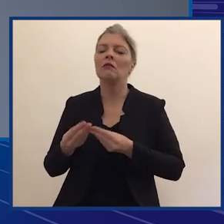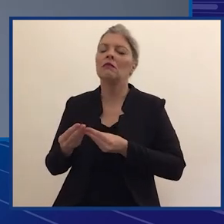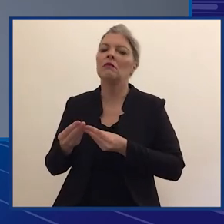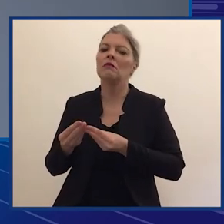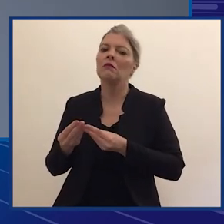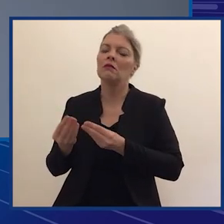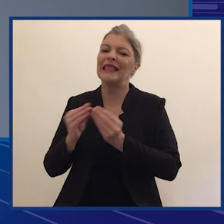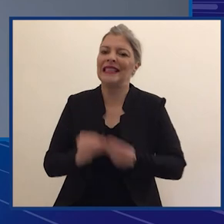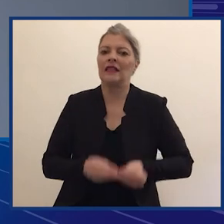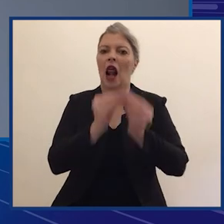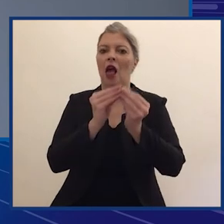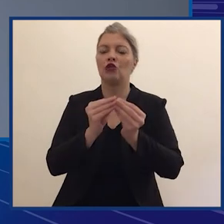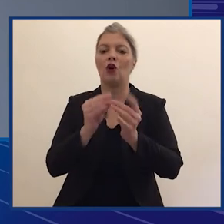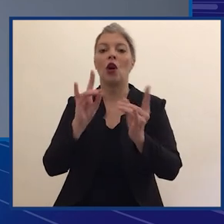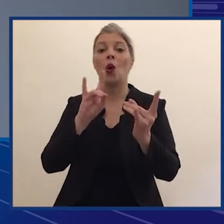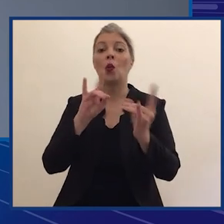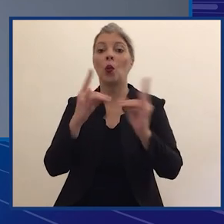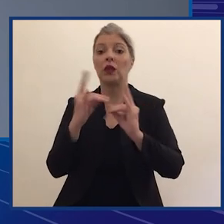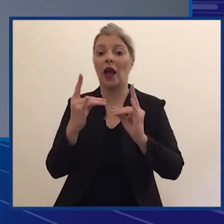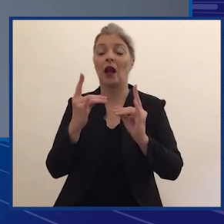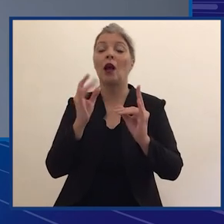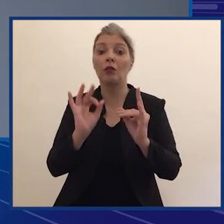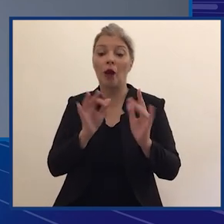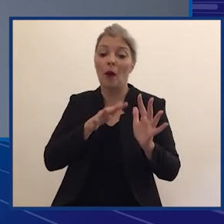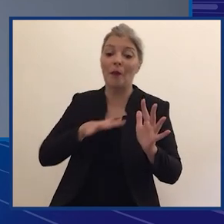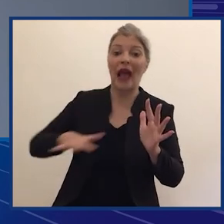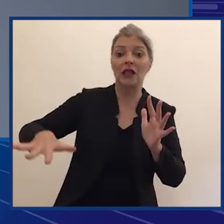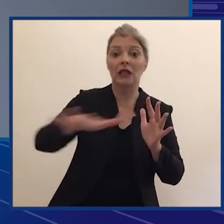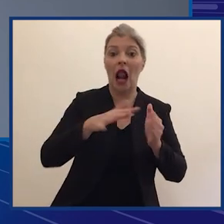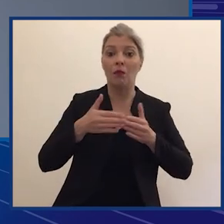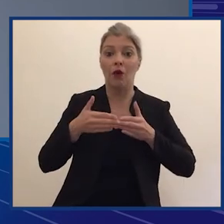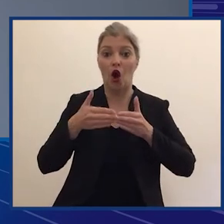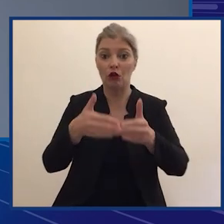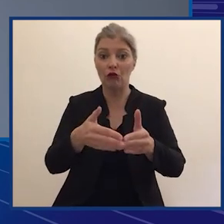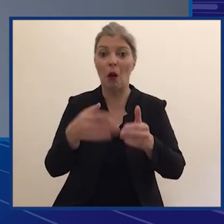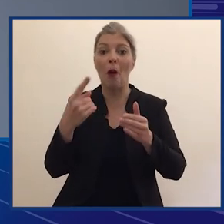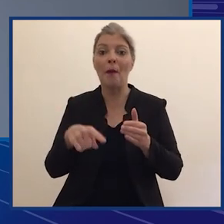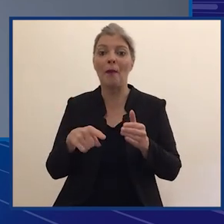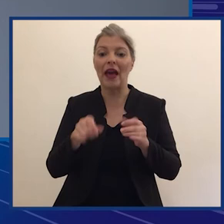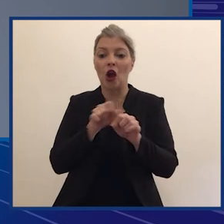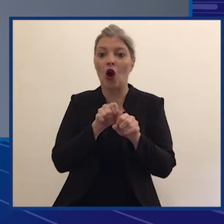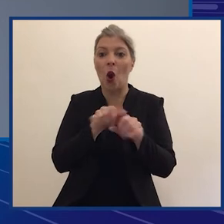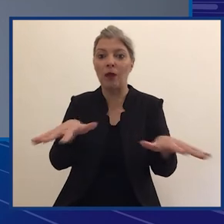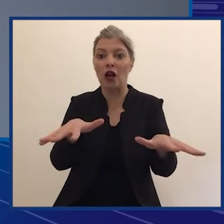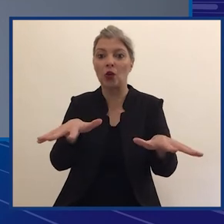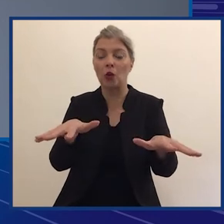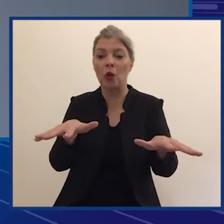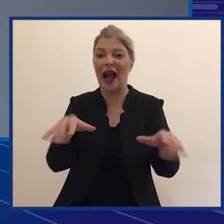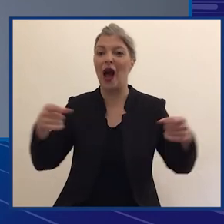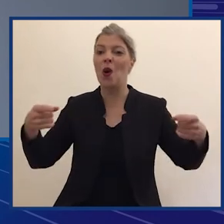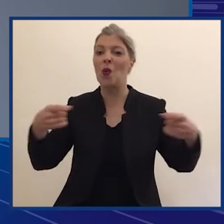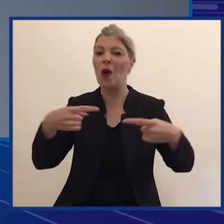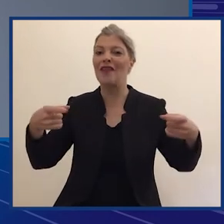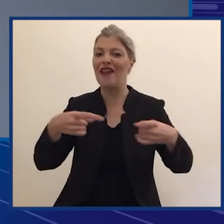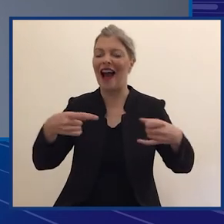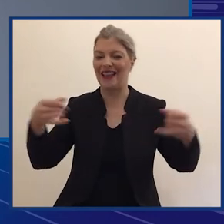con delle caratteristiche particolari, montarli sul piazzale del porto e dare una copertura wifi a tutto il